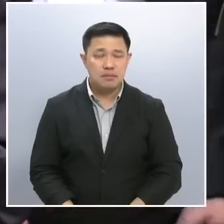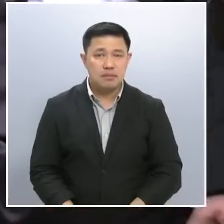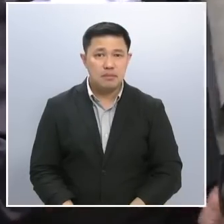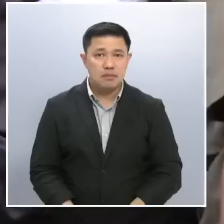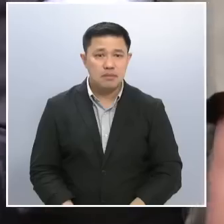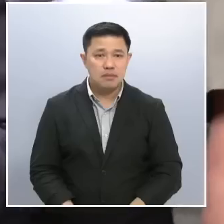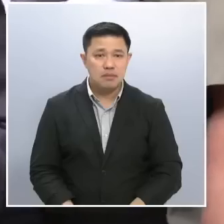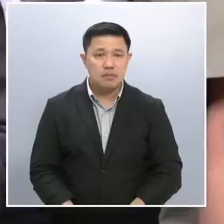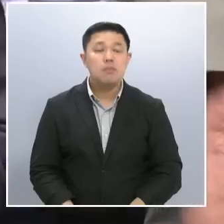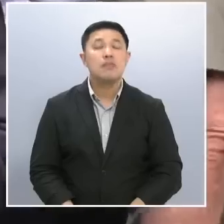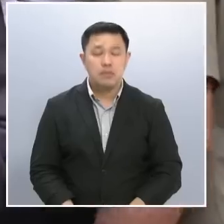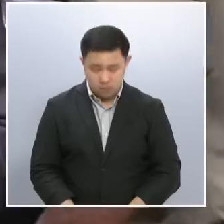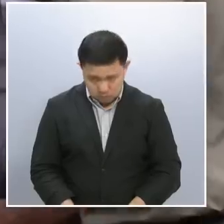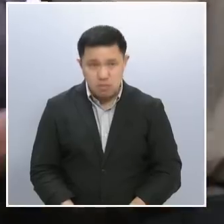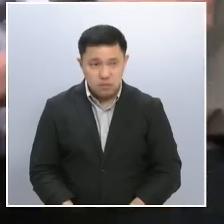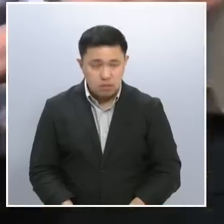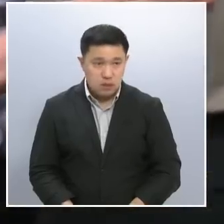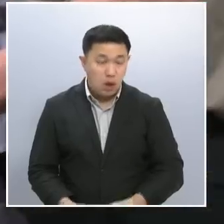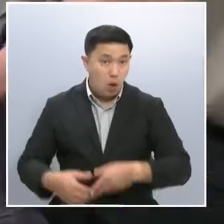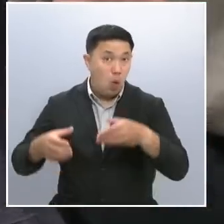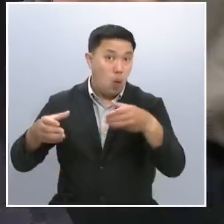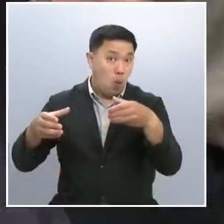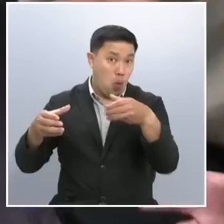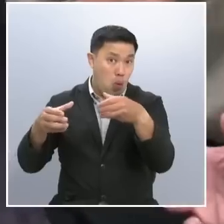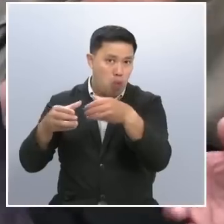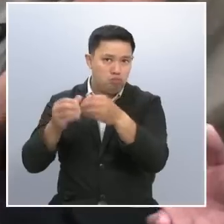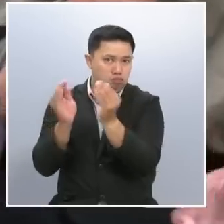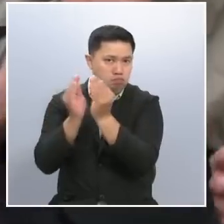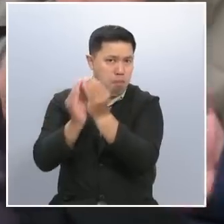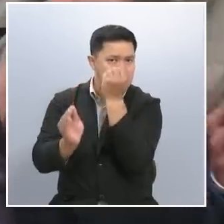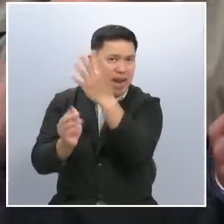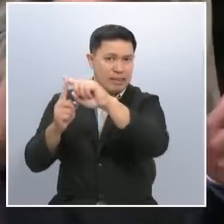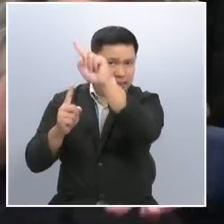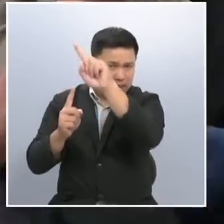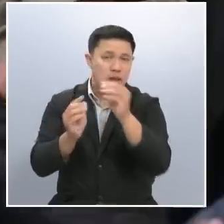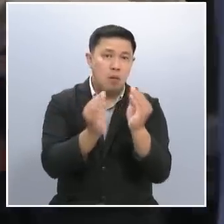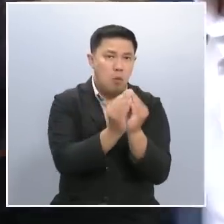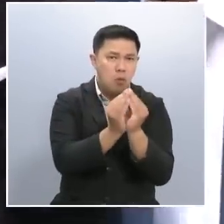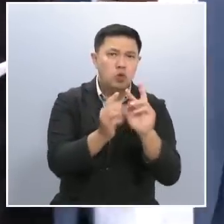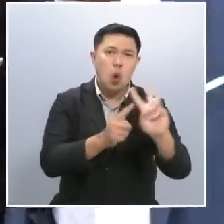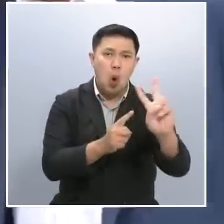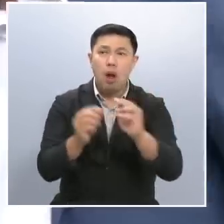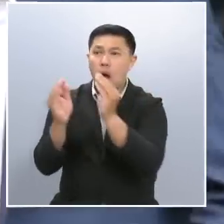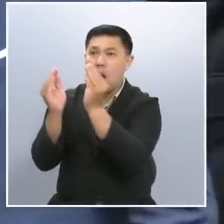ก็เป็นพรรคที่ได้เสียงอันดับ 1แล้วก็อันดับ 2หาก 150 2กับ 141